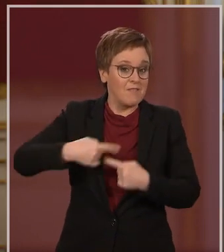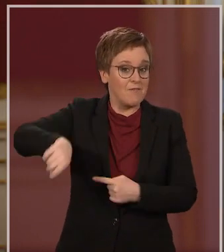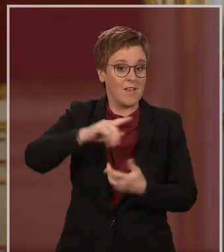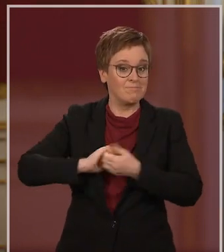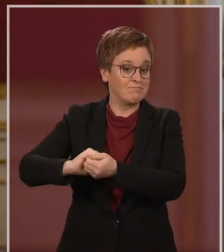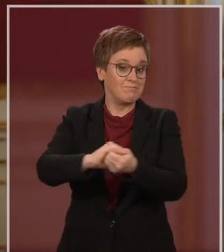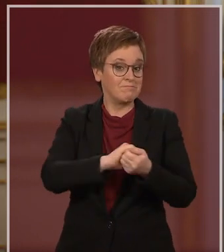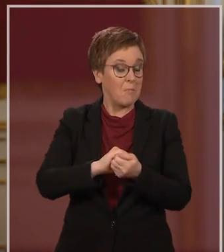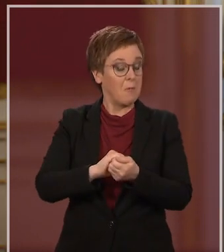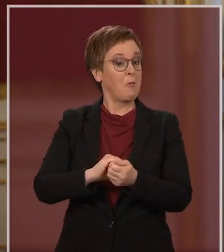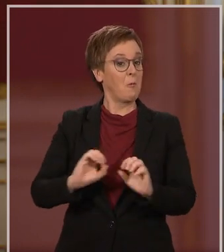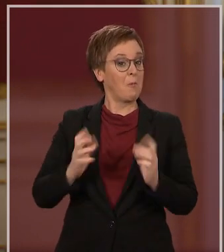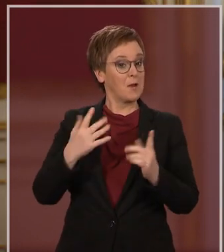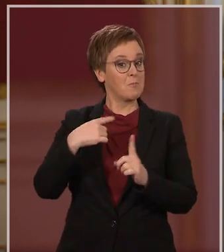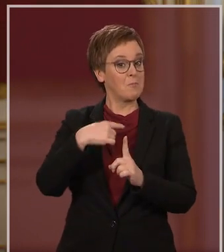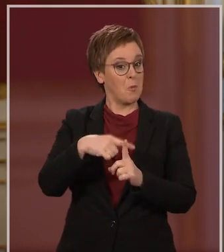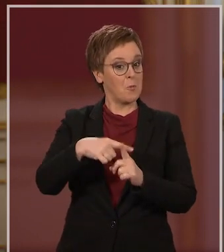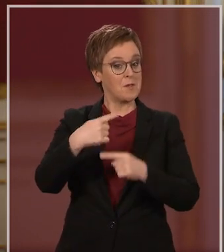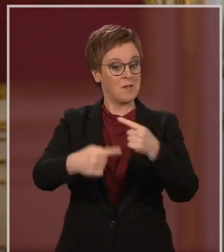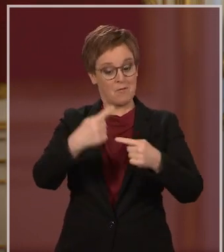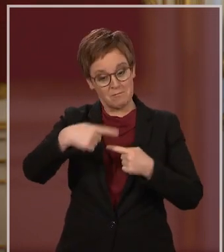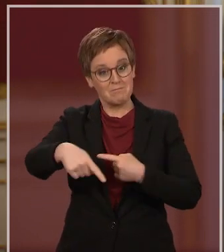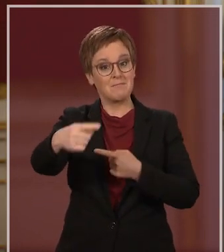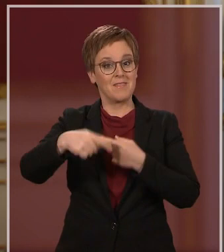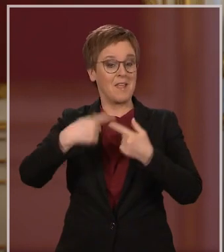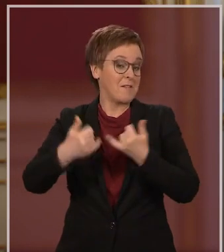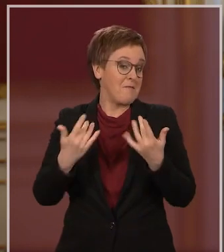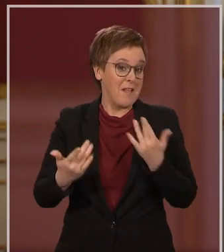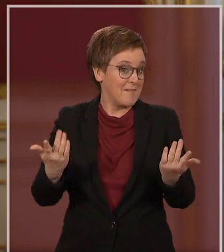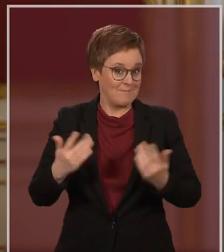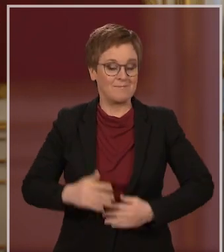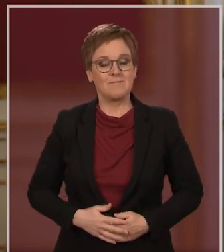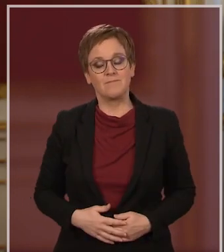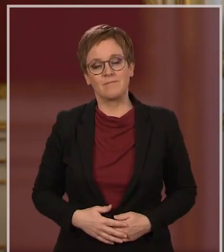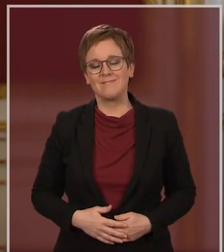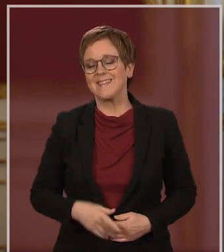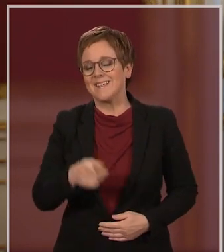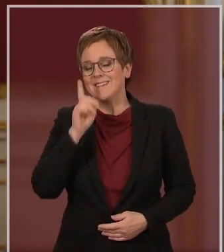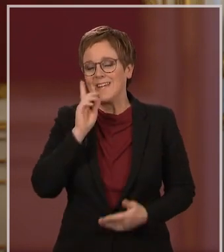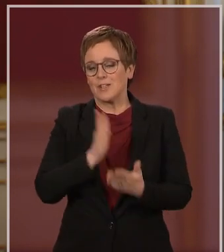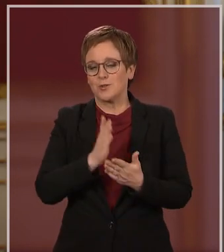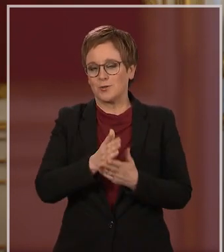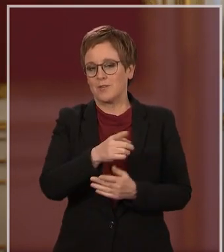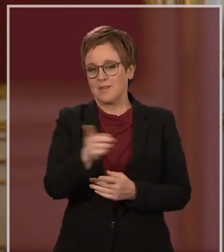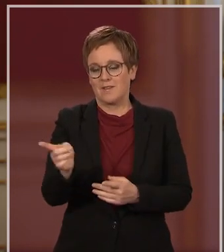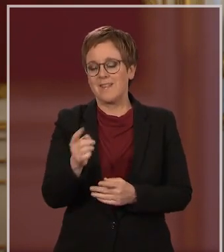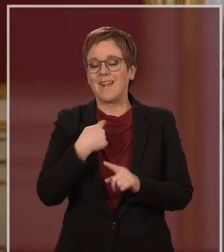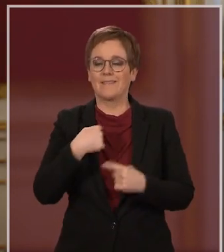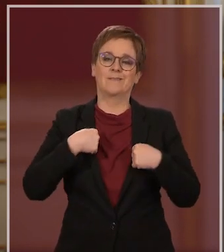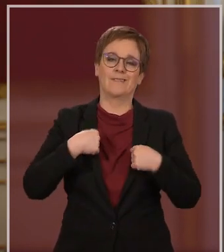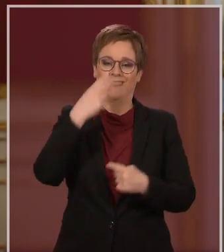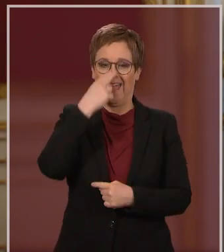alle gemeinsam positiv überrascht werden vom kommenden Jahr. Ich weiß schon, manche finden das